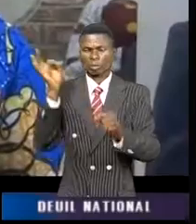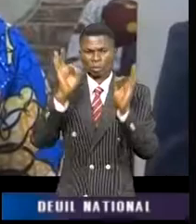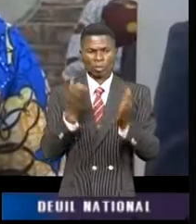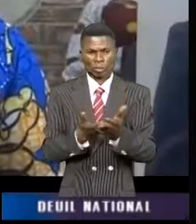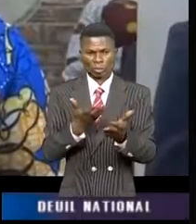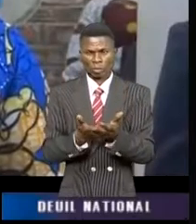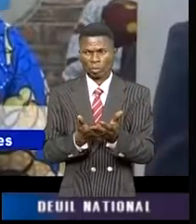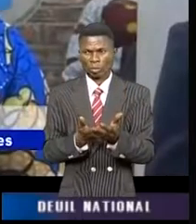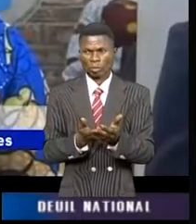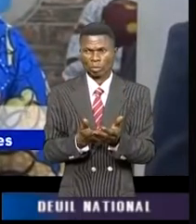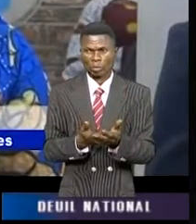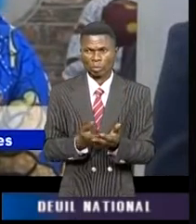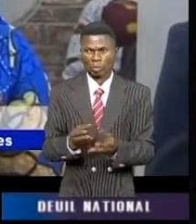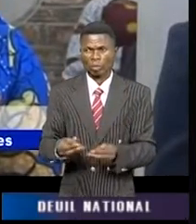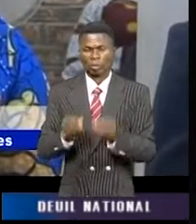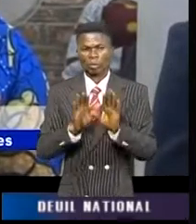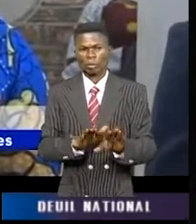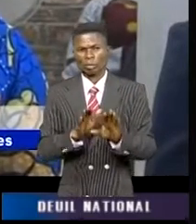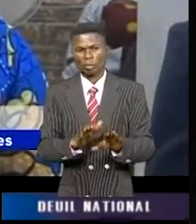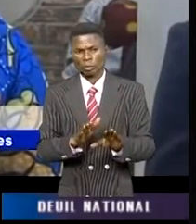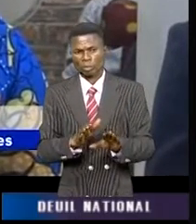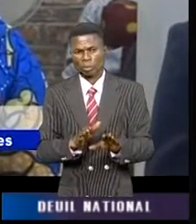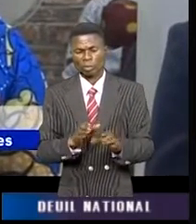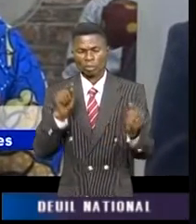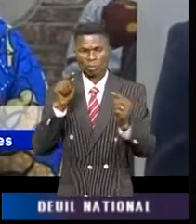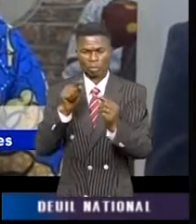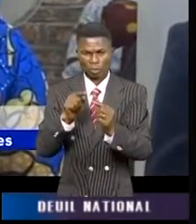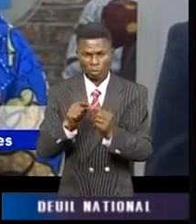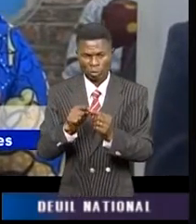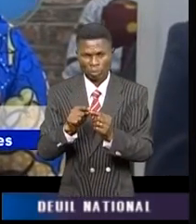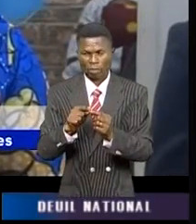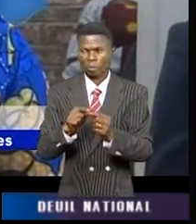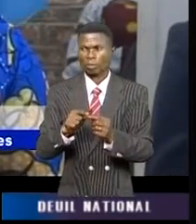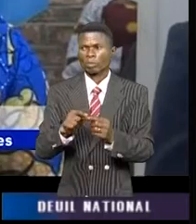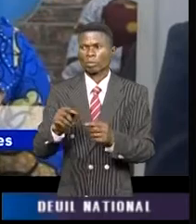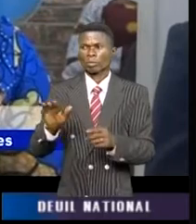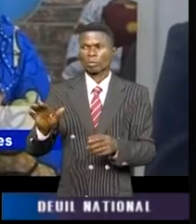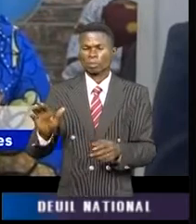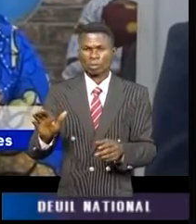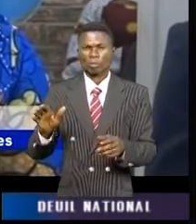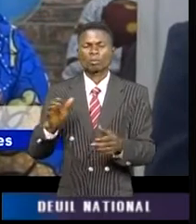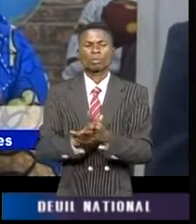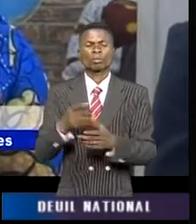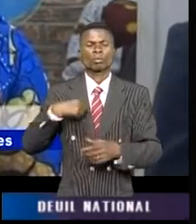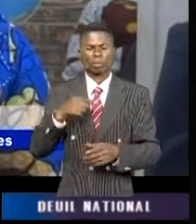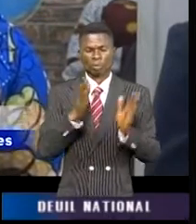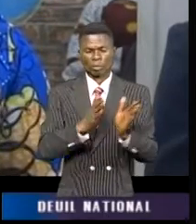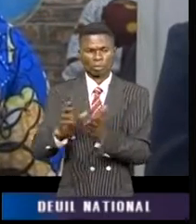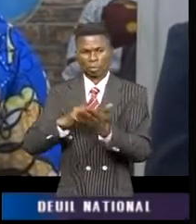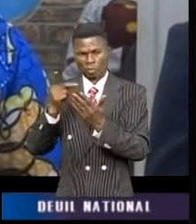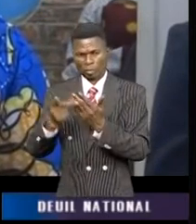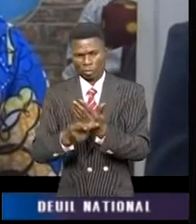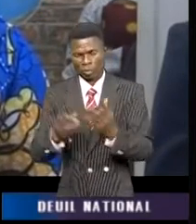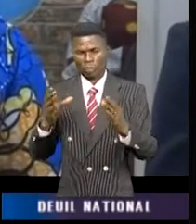travaux. Nous attendons au plus vite la transmission de la feuille de route que nous avons élaborée